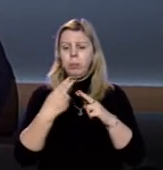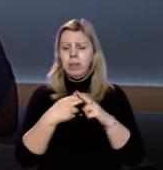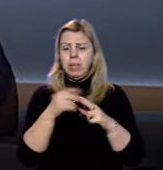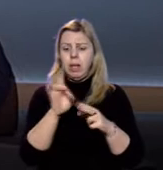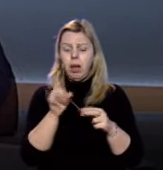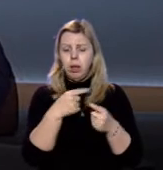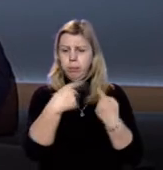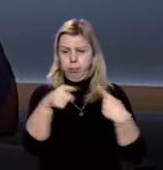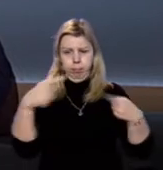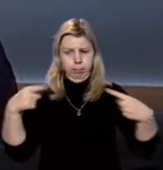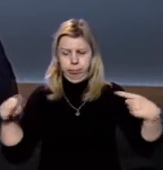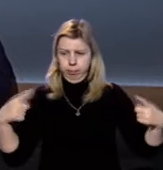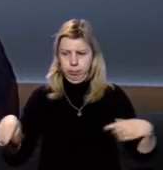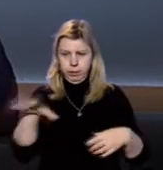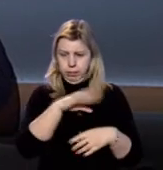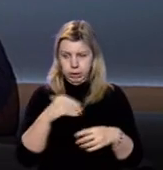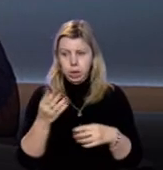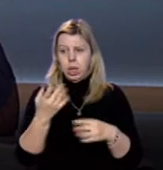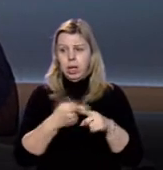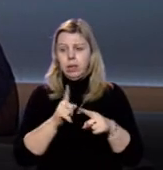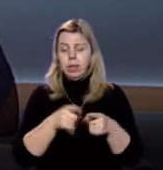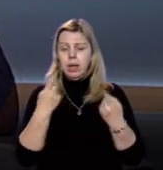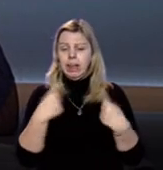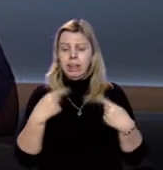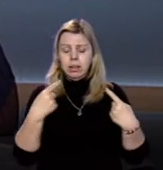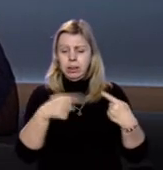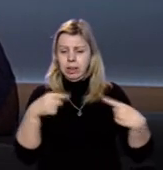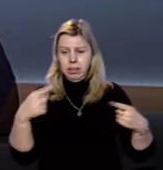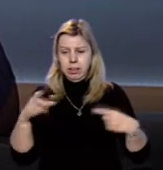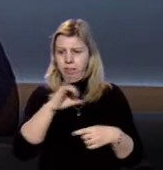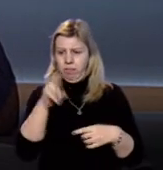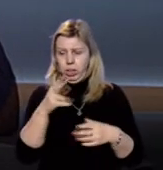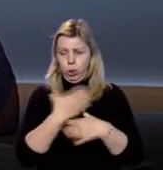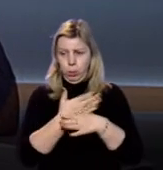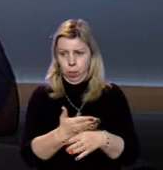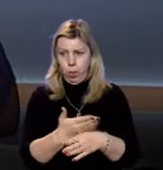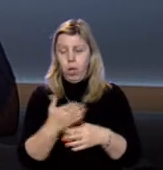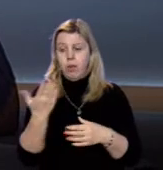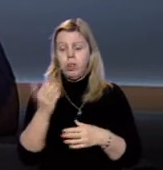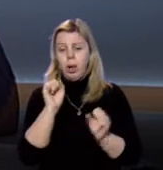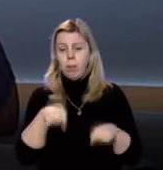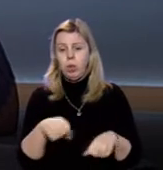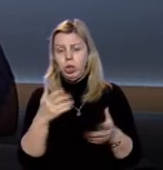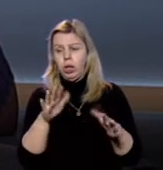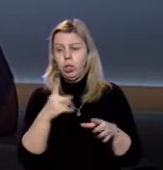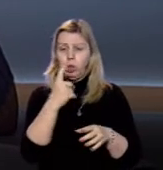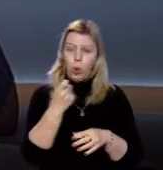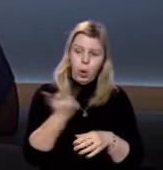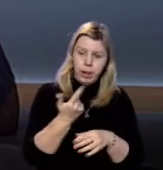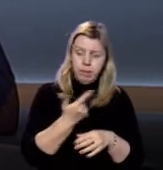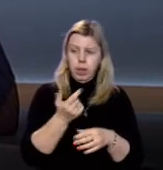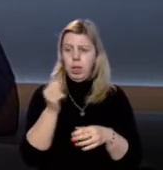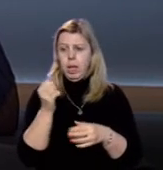відрізняється від розміру пільг, тому що це і різні види державних допомог. вона може коливатися від 100